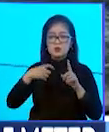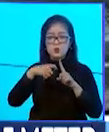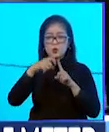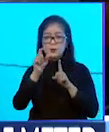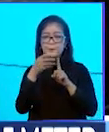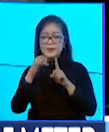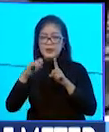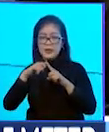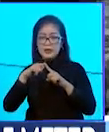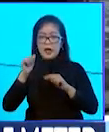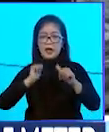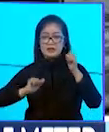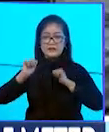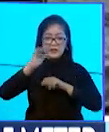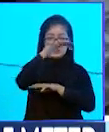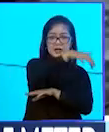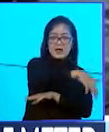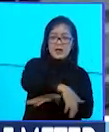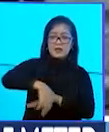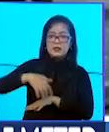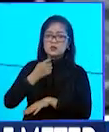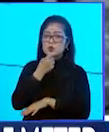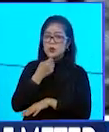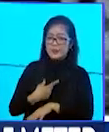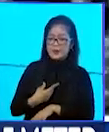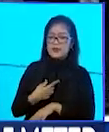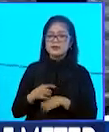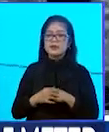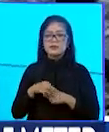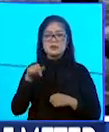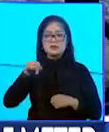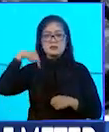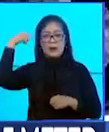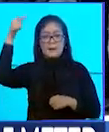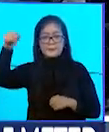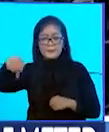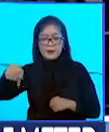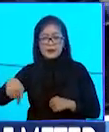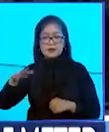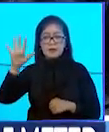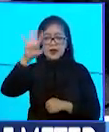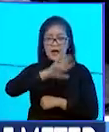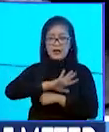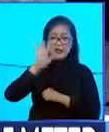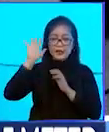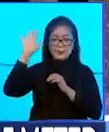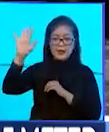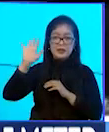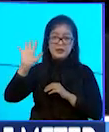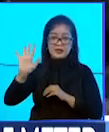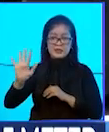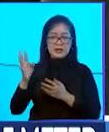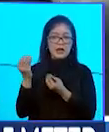aktivitas pengerukan di titik Sudirman ini nantinya akan berlangsung hingga beberapa hari ke depan, masih belum dapat dipastikan.